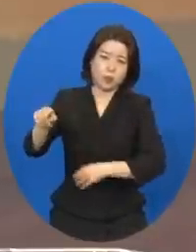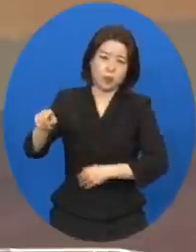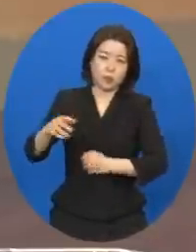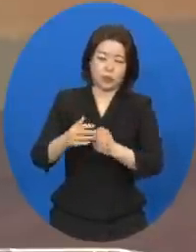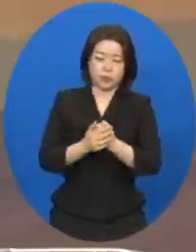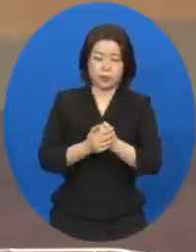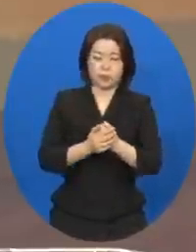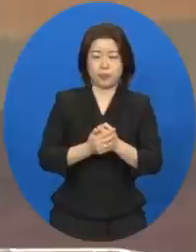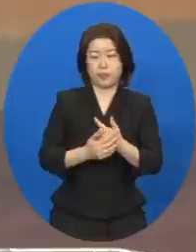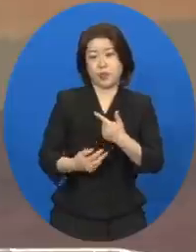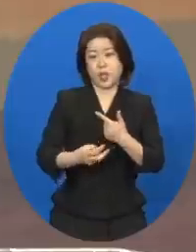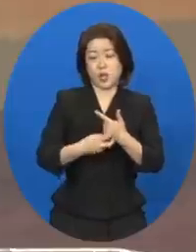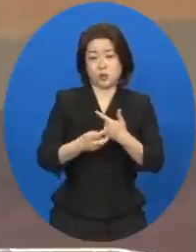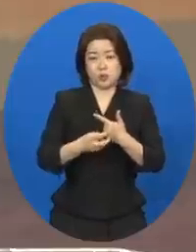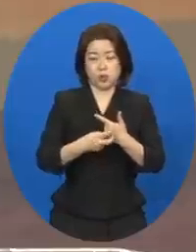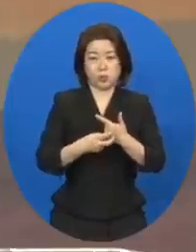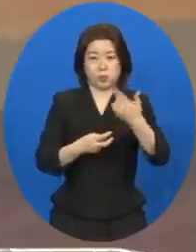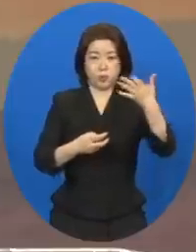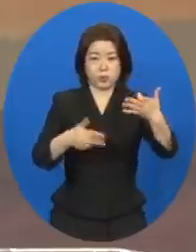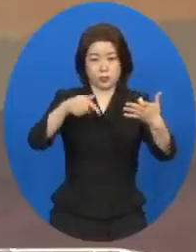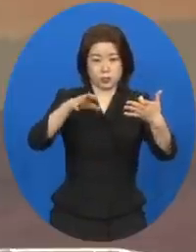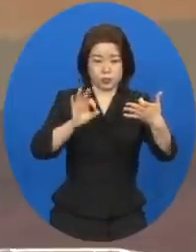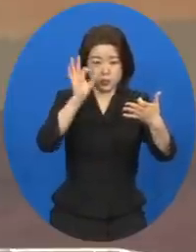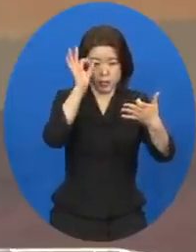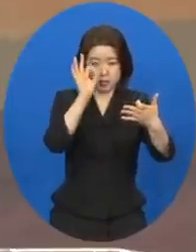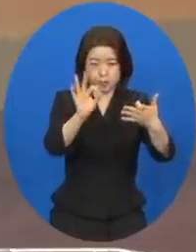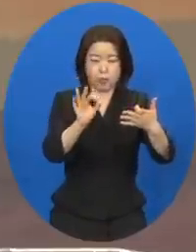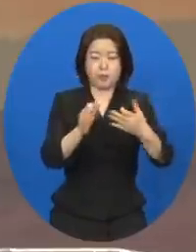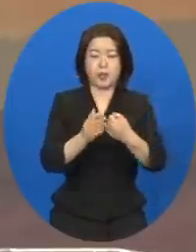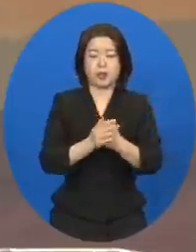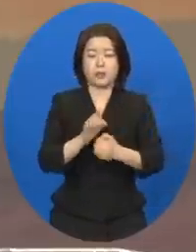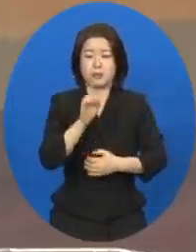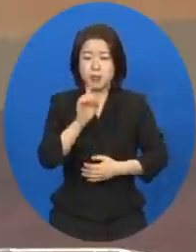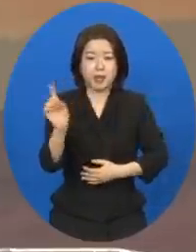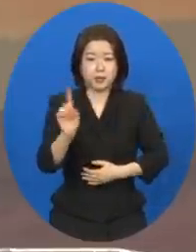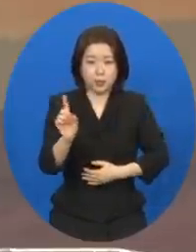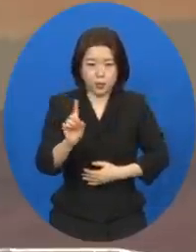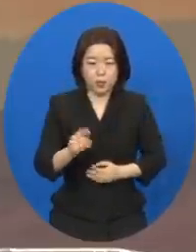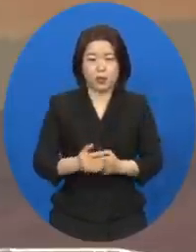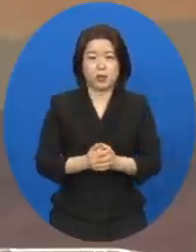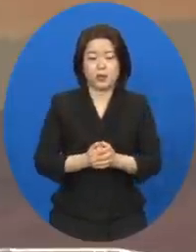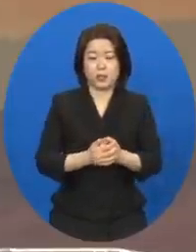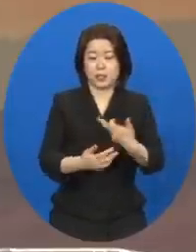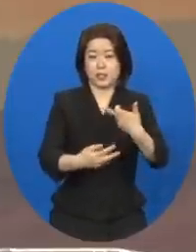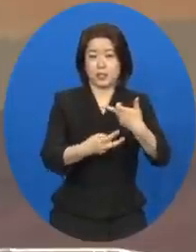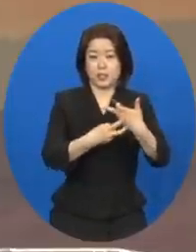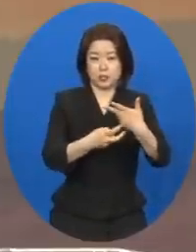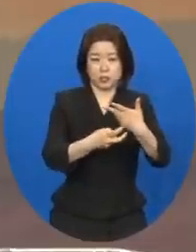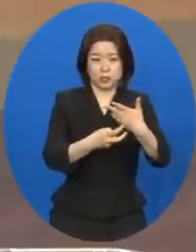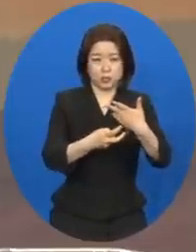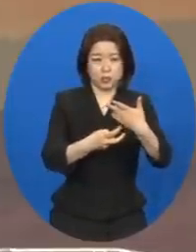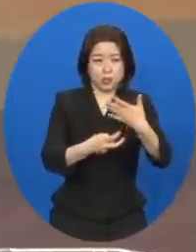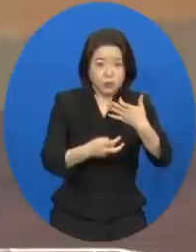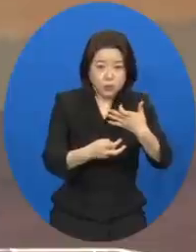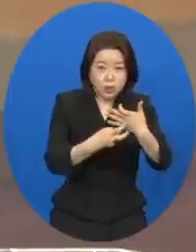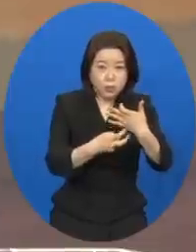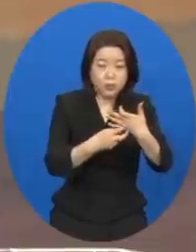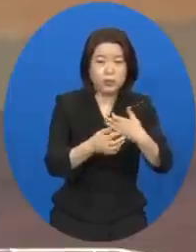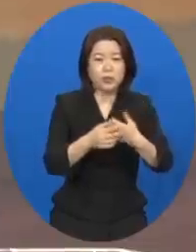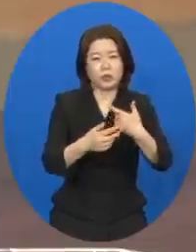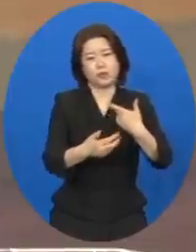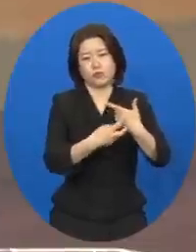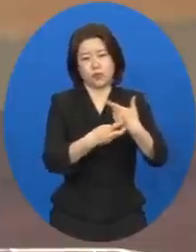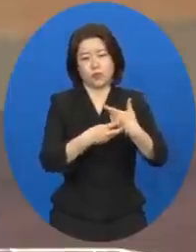누가복음 19장에 보면 거기에 이렇게 말씀하는 부분이 나옵니다. 누가복음 19장 39절에